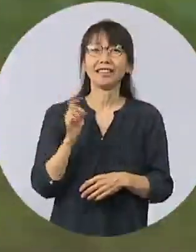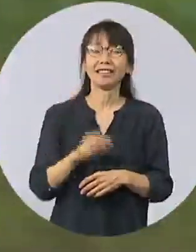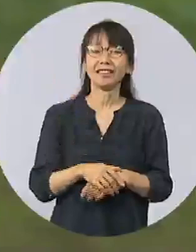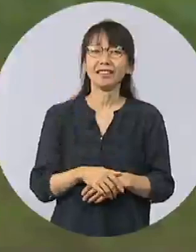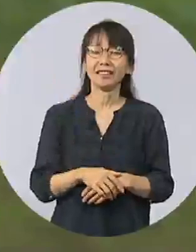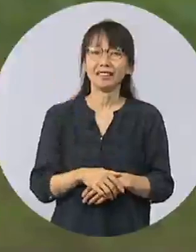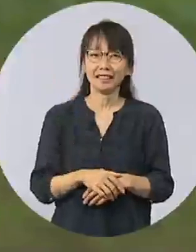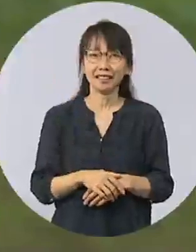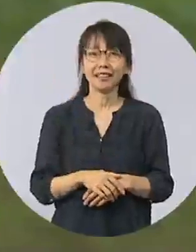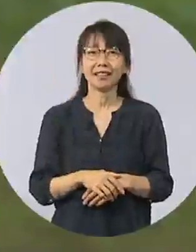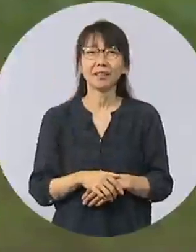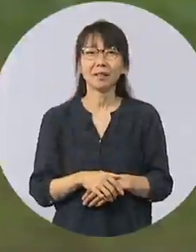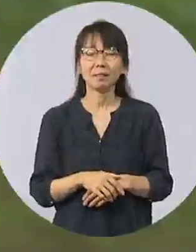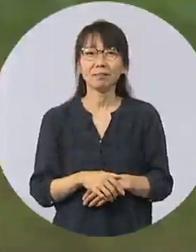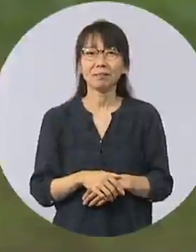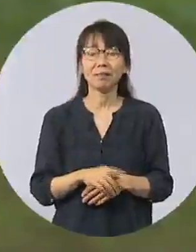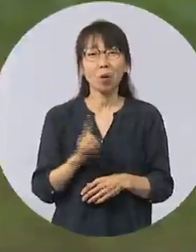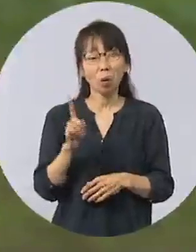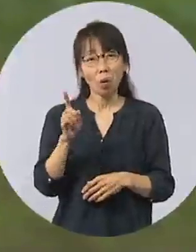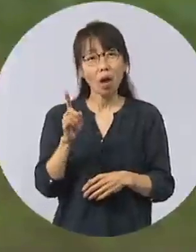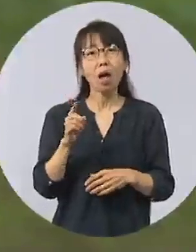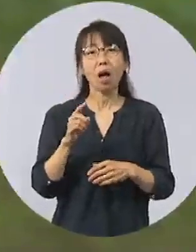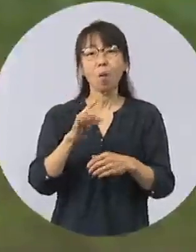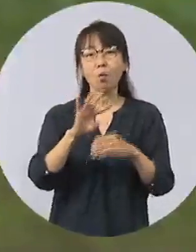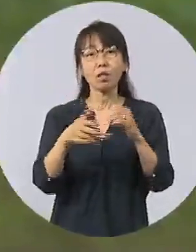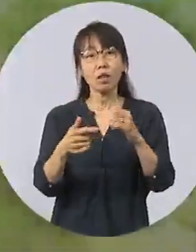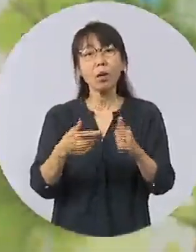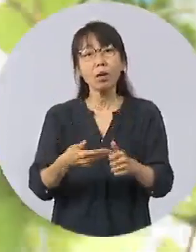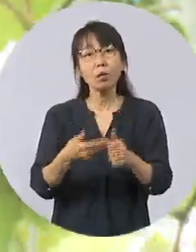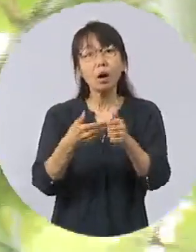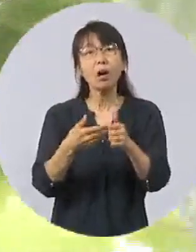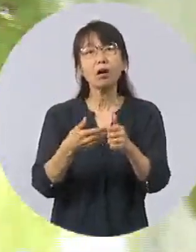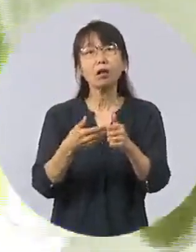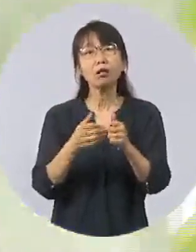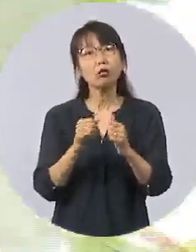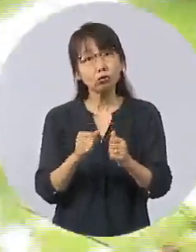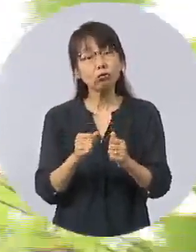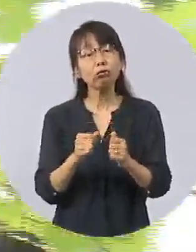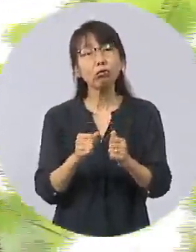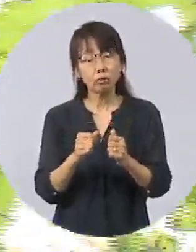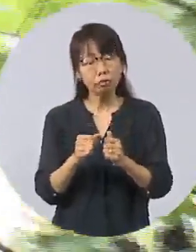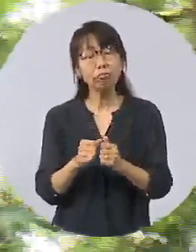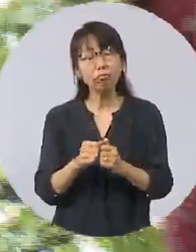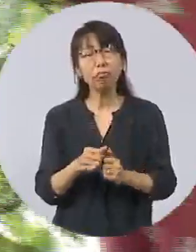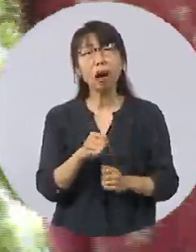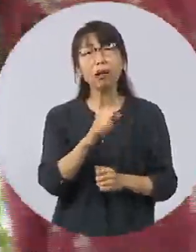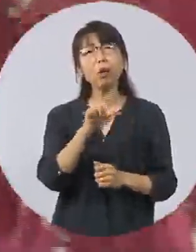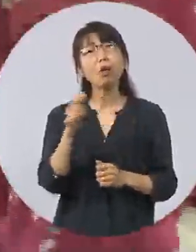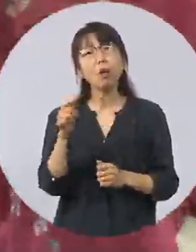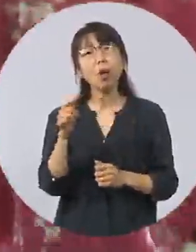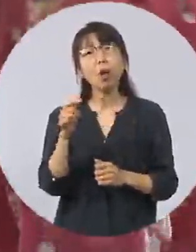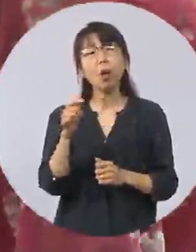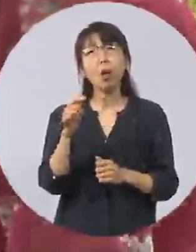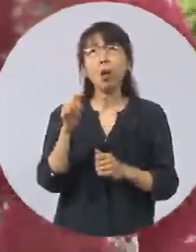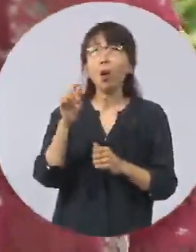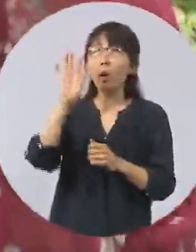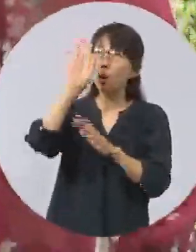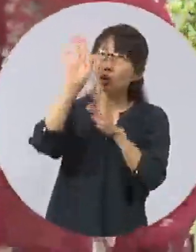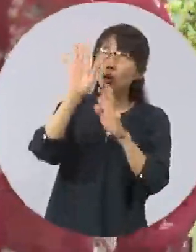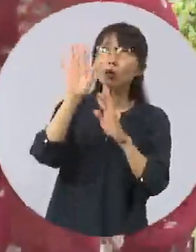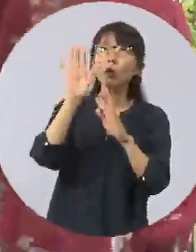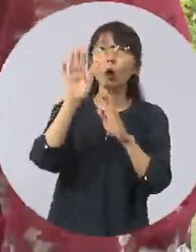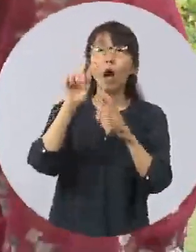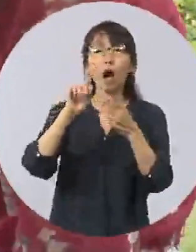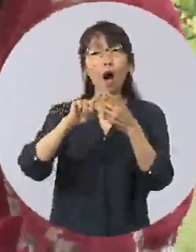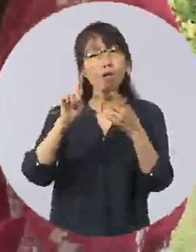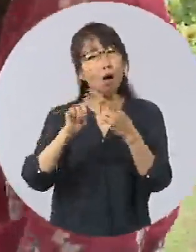カット。シャインマスカットも藤沢で育てられているんですね。 そうですね、気象条件ね、いろいろあって難しいところもあるんです